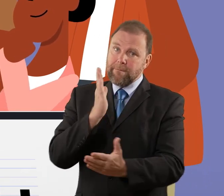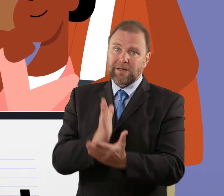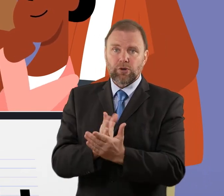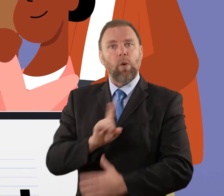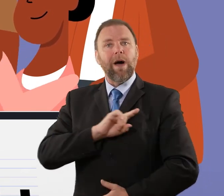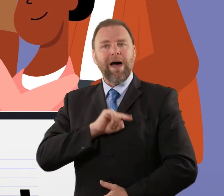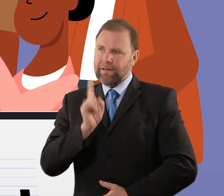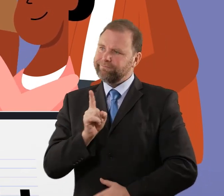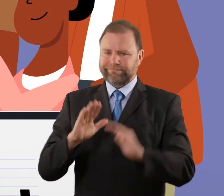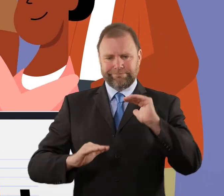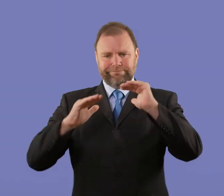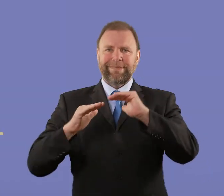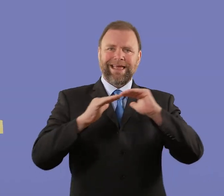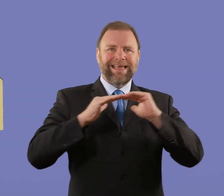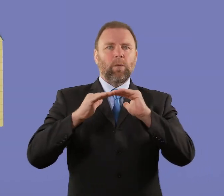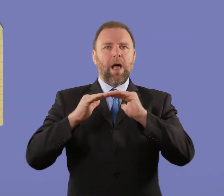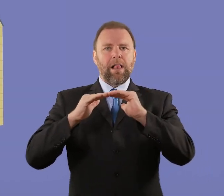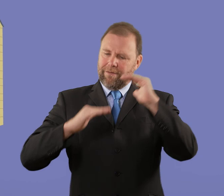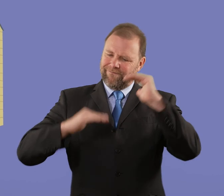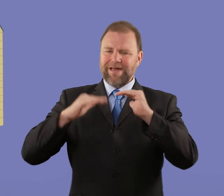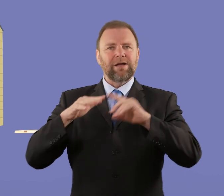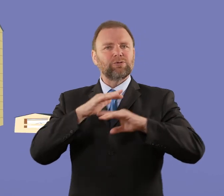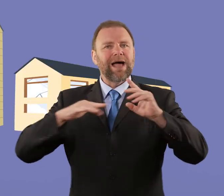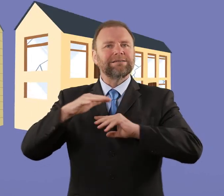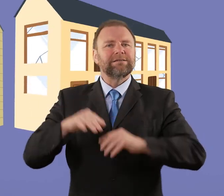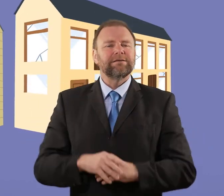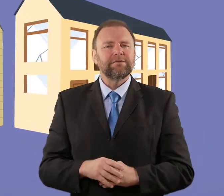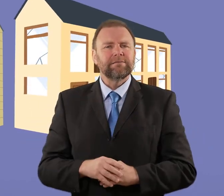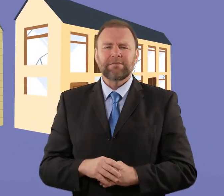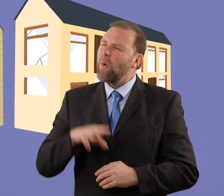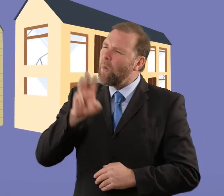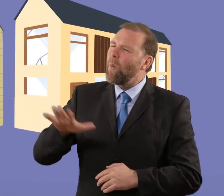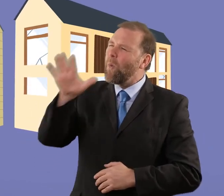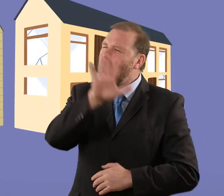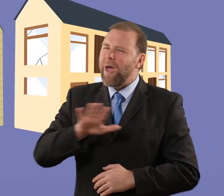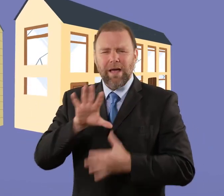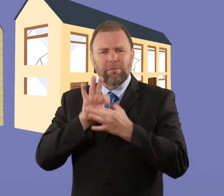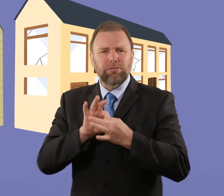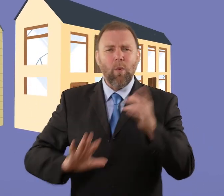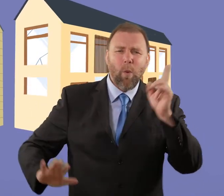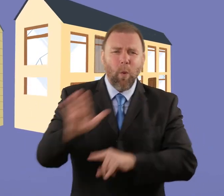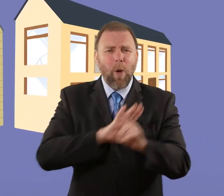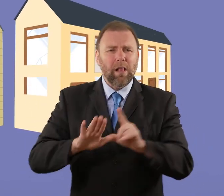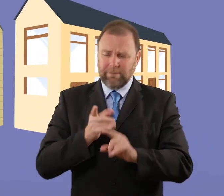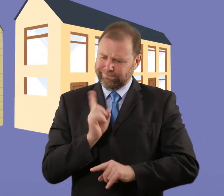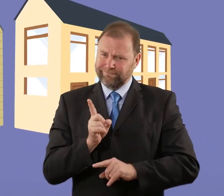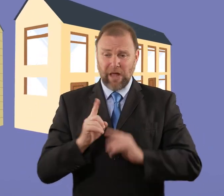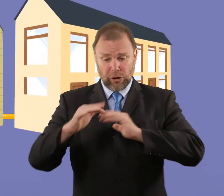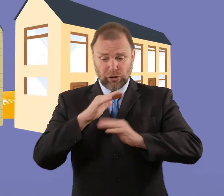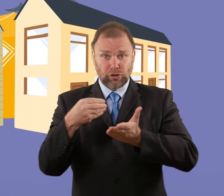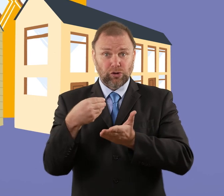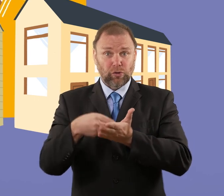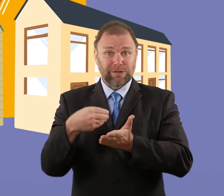chymdeithas decach. Mae Cymru i bawb, a bydd y ddyletswydd economaidd gymdeithasol yn rhoi cydraddoldeb